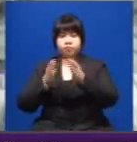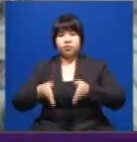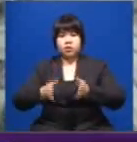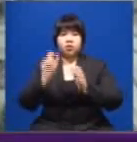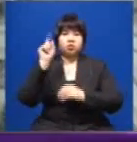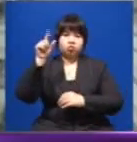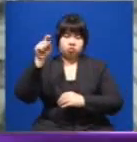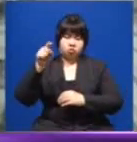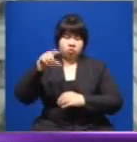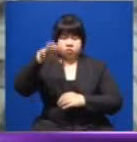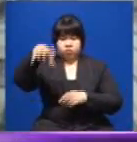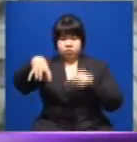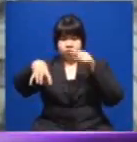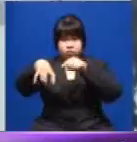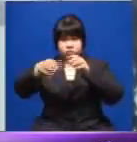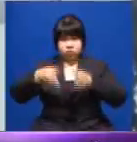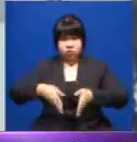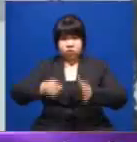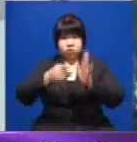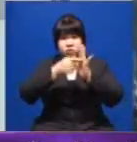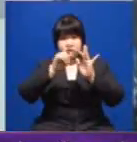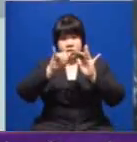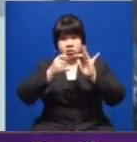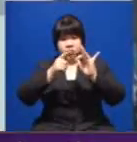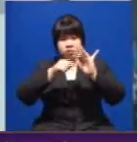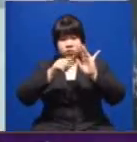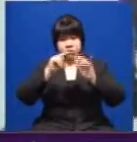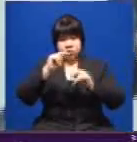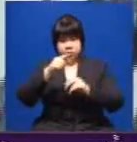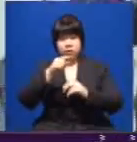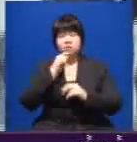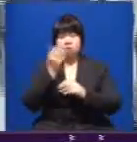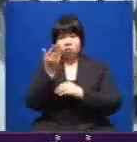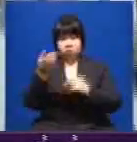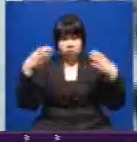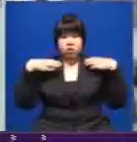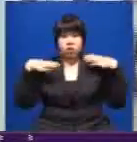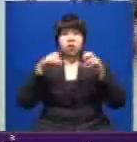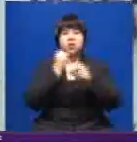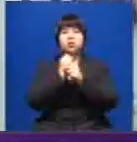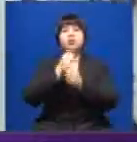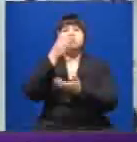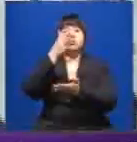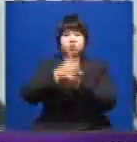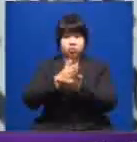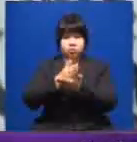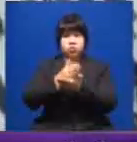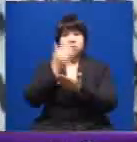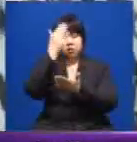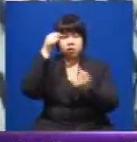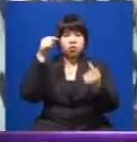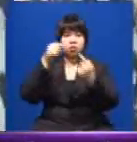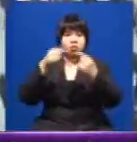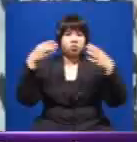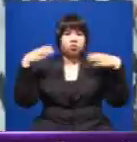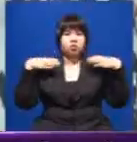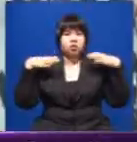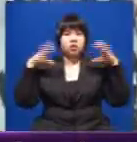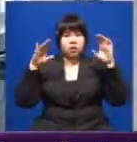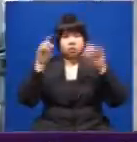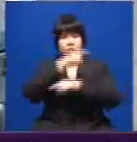ศูนย์ราชการถนนจ้างวัฒนะเพื่อเรียกร้องให้ข้าราชการเลิกทำงานให้รัฐบาลเนื่องในวันข้าราชการ